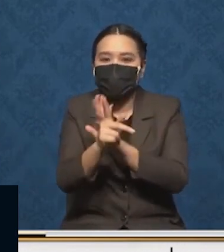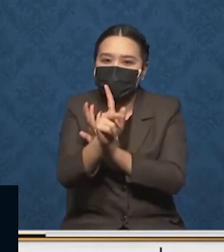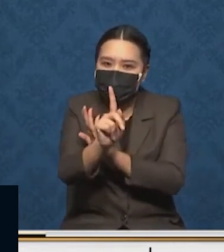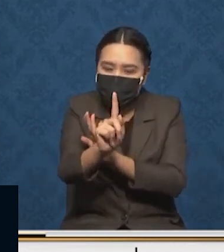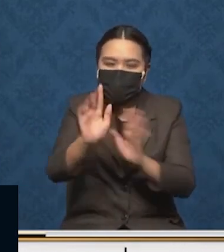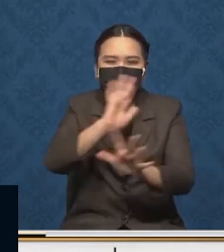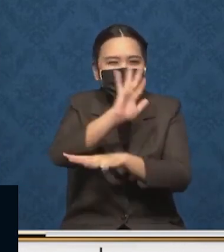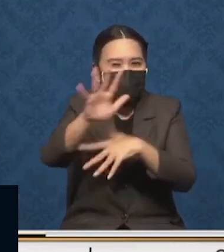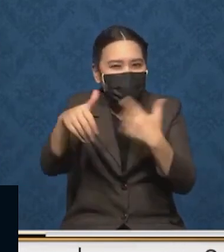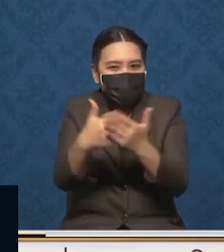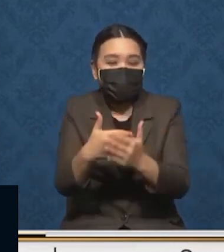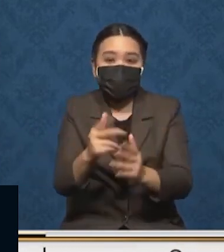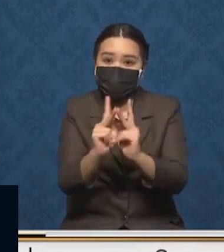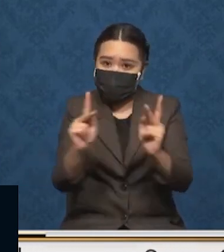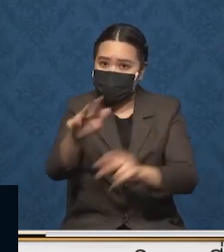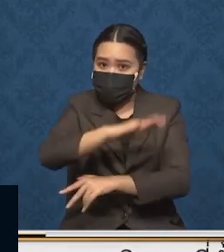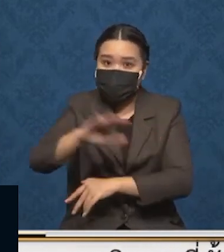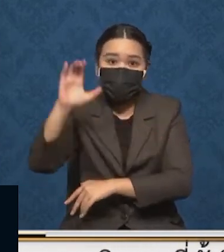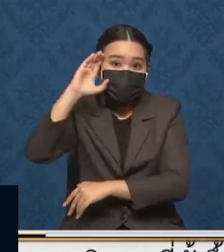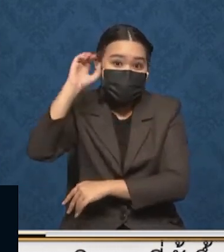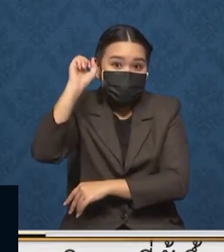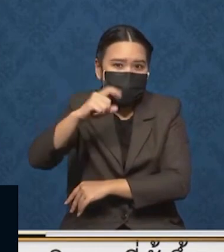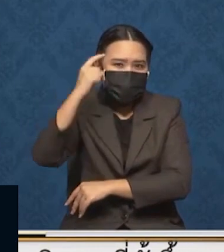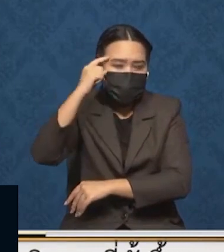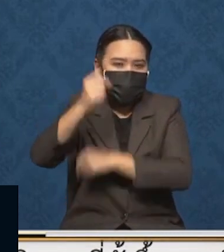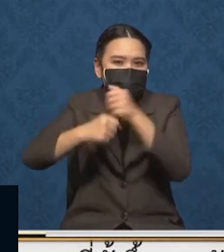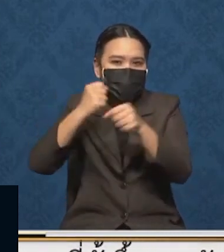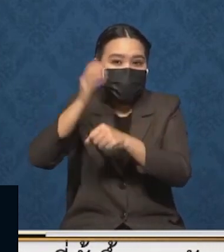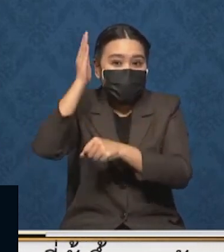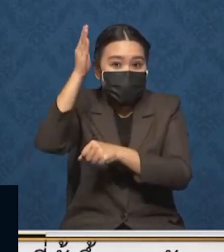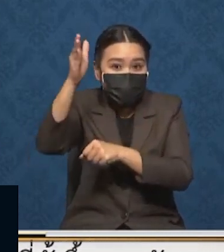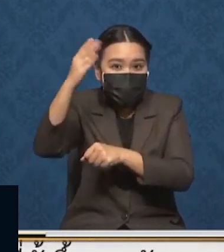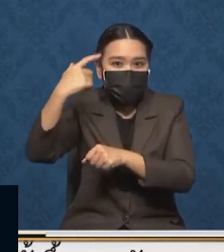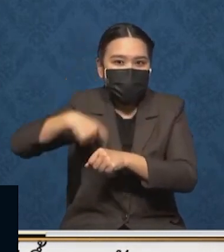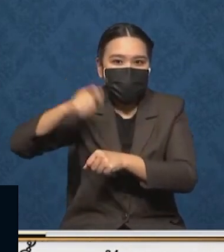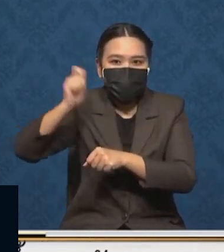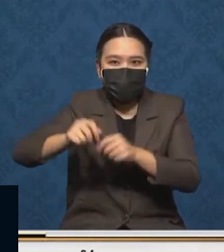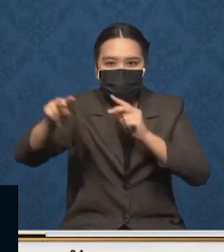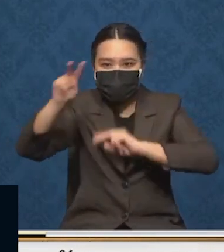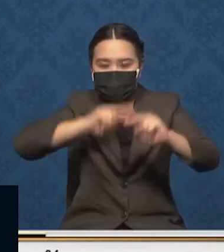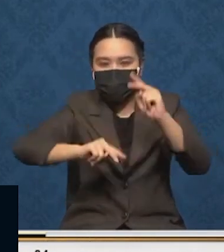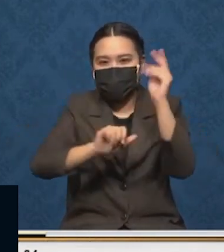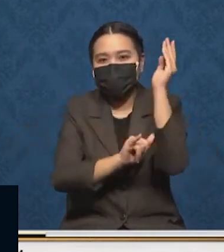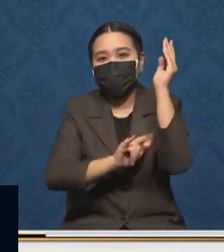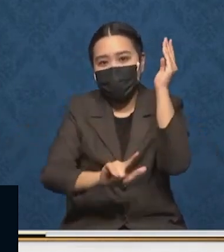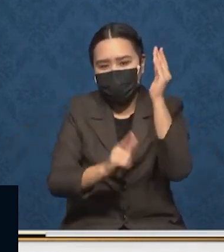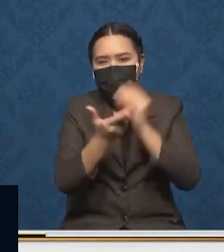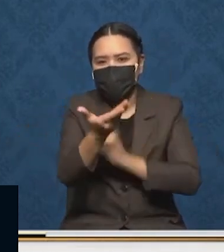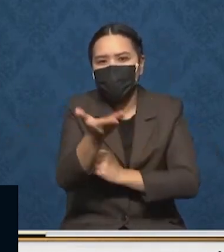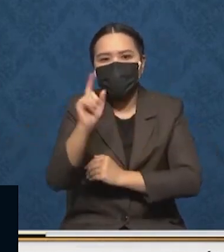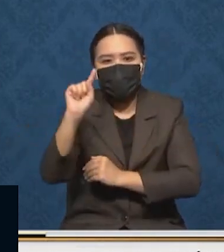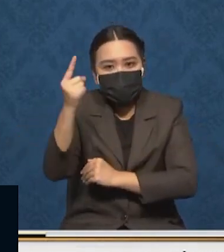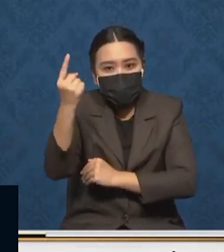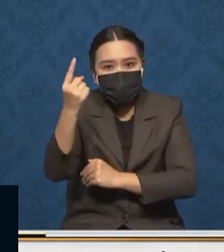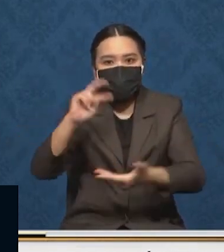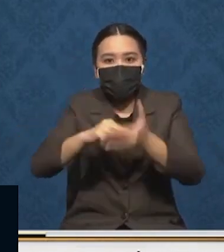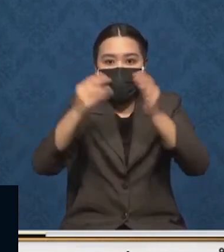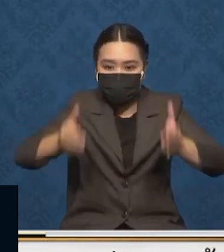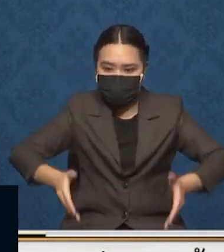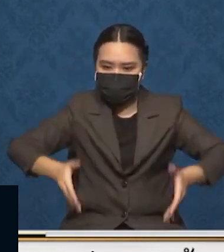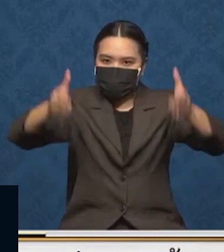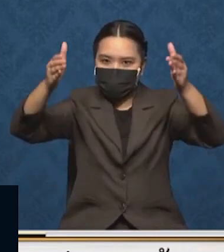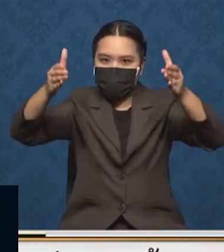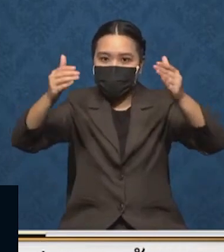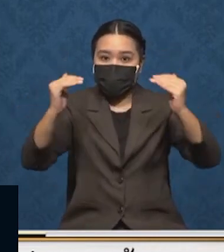านกรรมาธิการเชื่อผมไหมครับปีหน้าก็จะมีศาลปกครองยะลาที่ขอเข้ามาอีกความยุติธรรมไม่ได้อยู่ที่อาคารสถาน